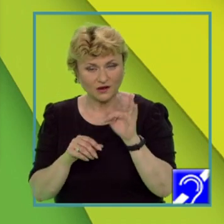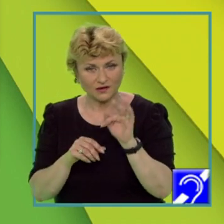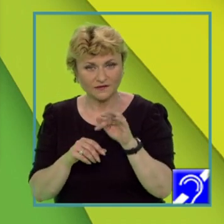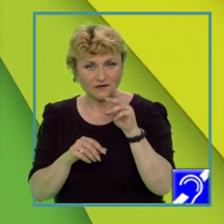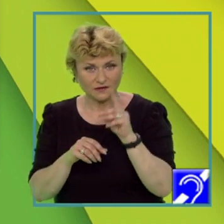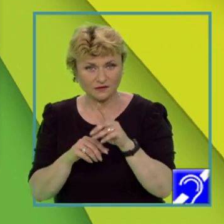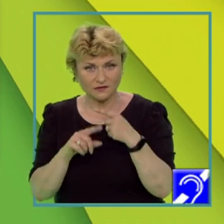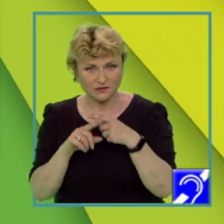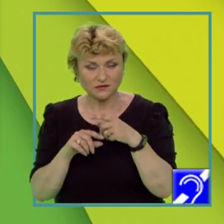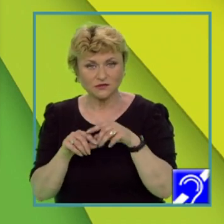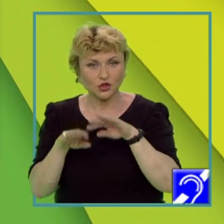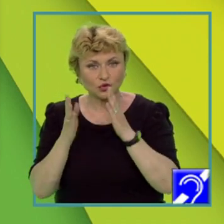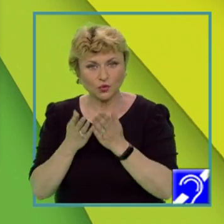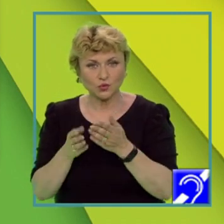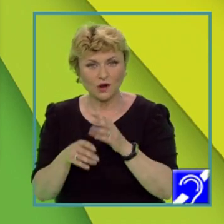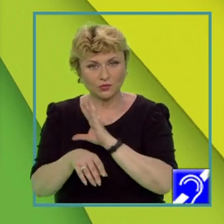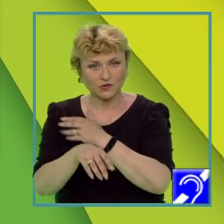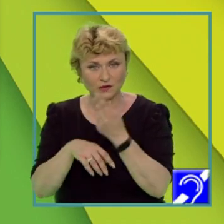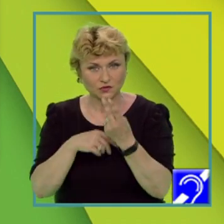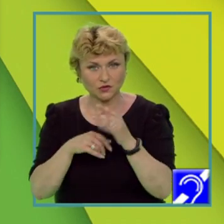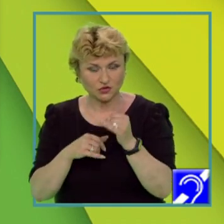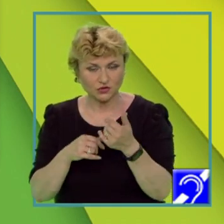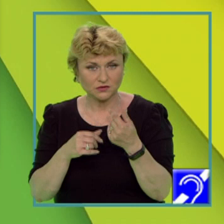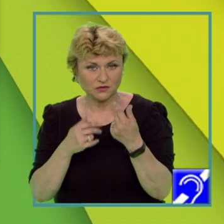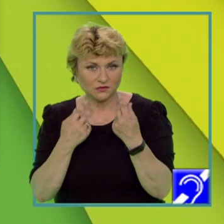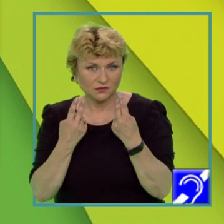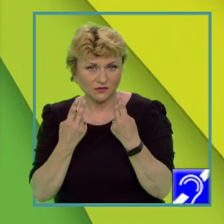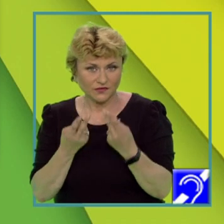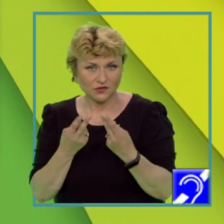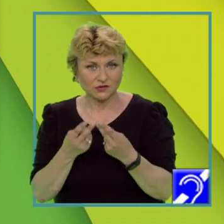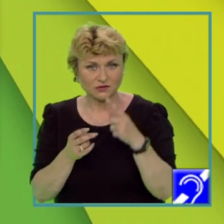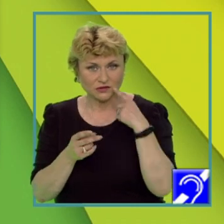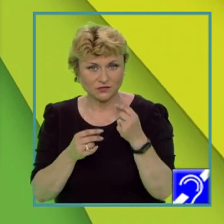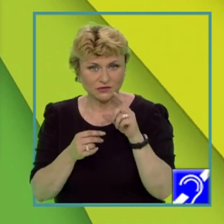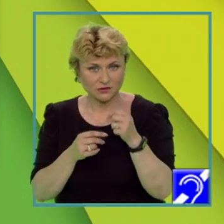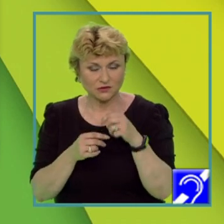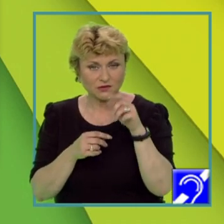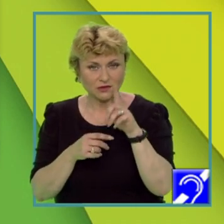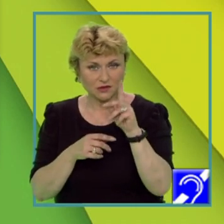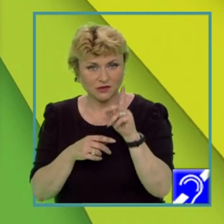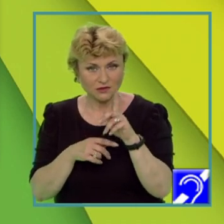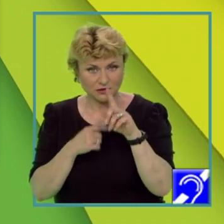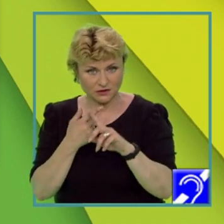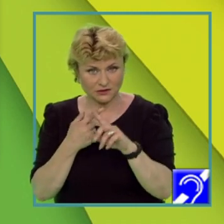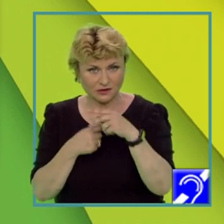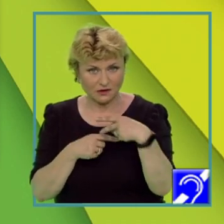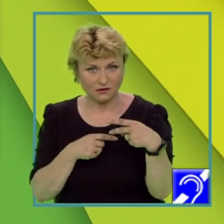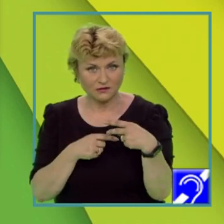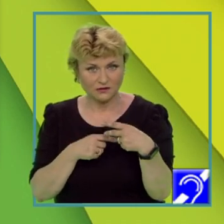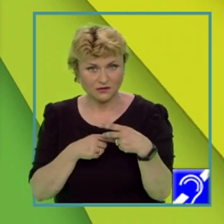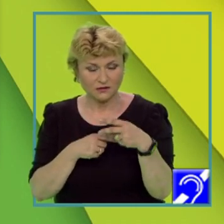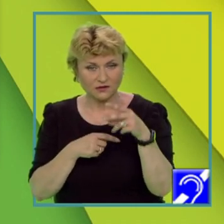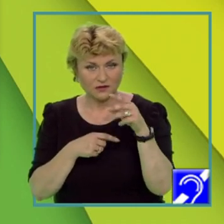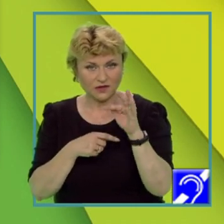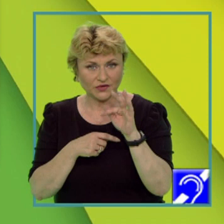la pătrat și utilizând rezultatul anterior vom scrie că g de x este egal cu pe